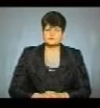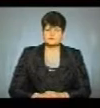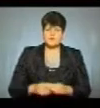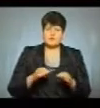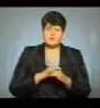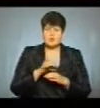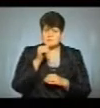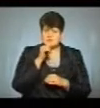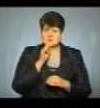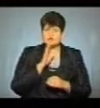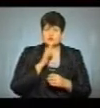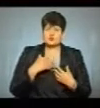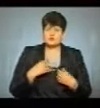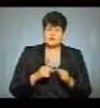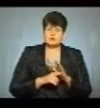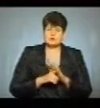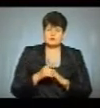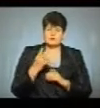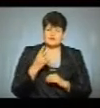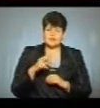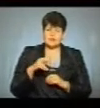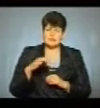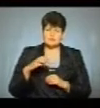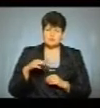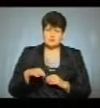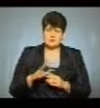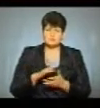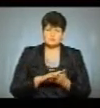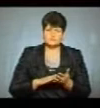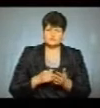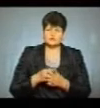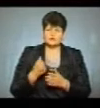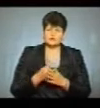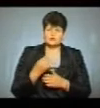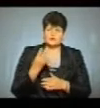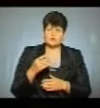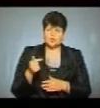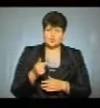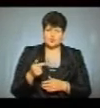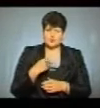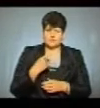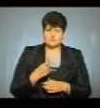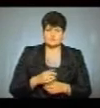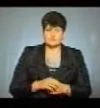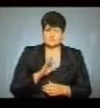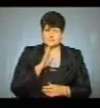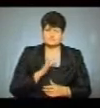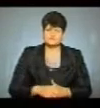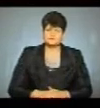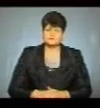Проєкт «Місяць жіночого здоров'я» розпочався 4 листопада і триватиме до 4 грудня, каже Наталія Шоломийчук.